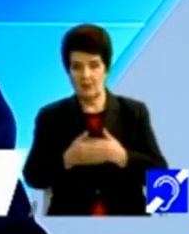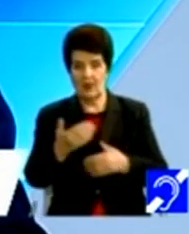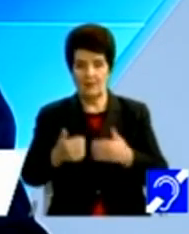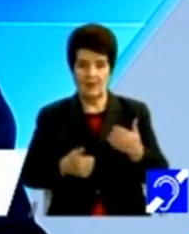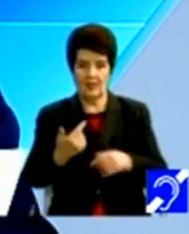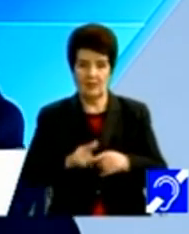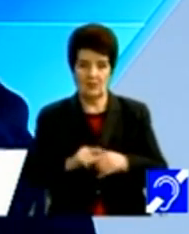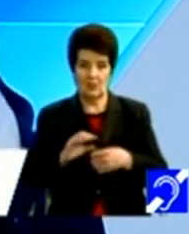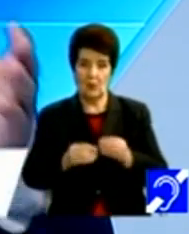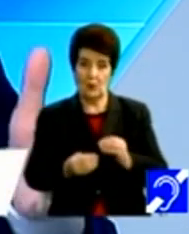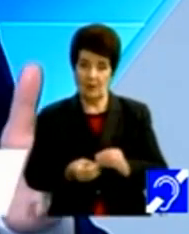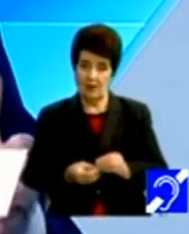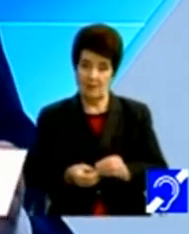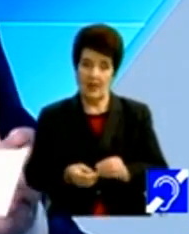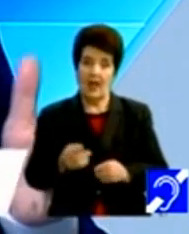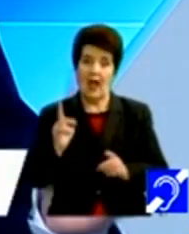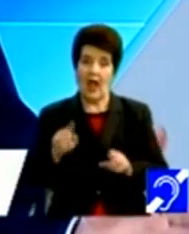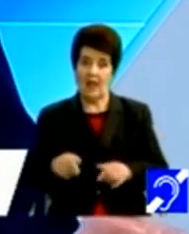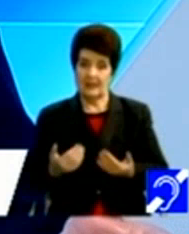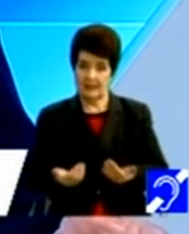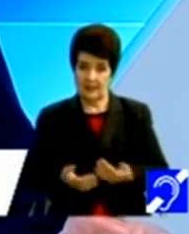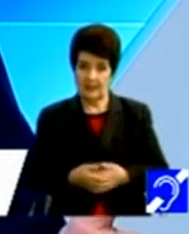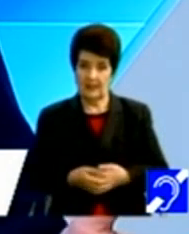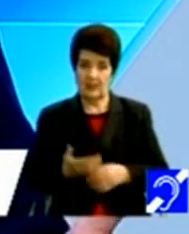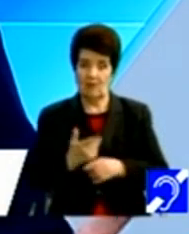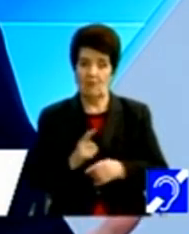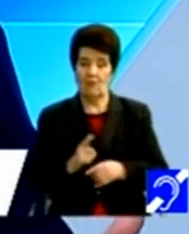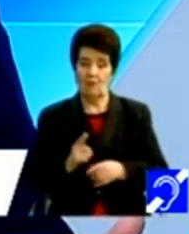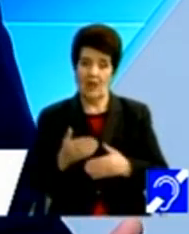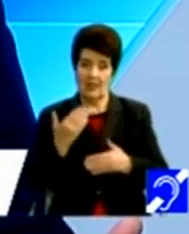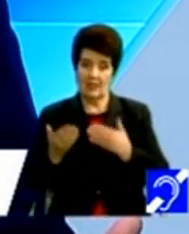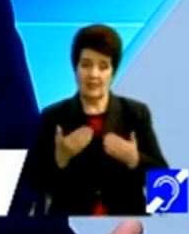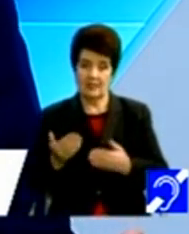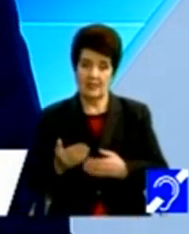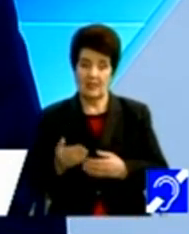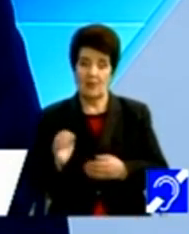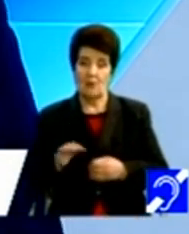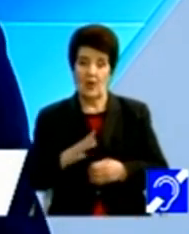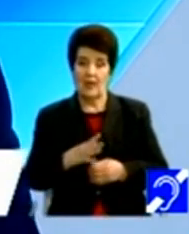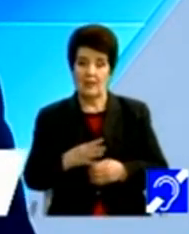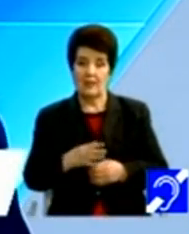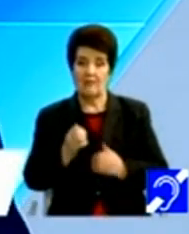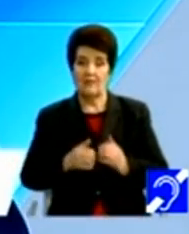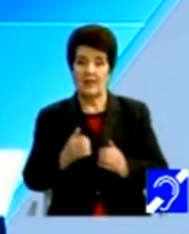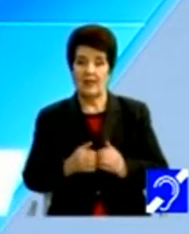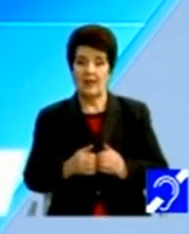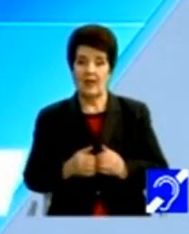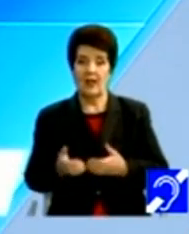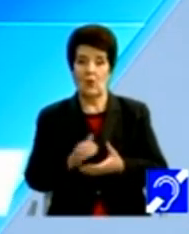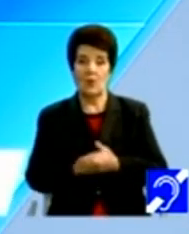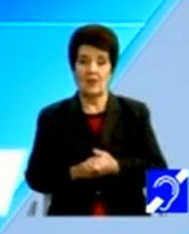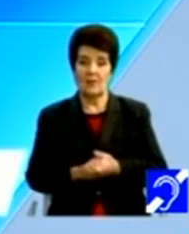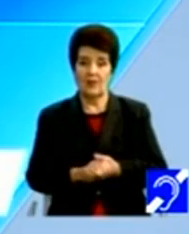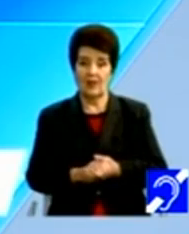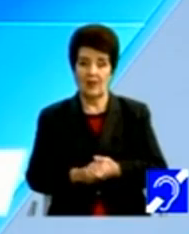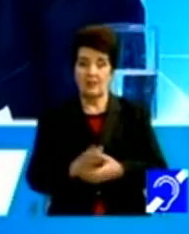referendum această problemă, deoarece astăzi, poate mă greșesc, dar undeva cei care își doresc reunificare se apropie